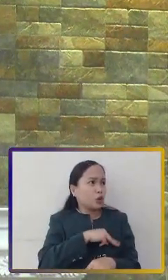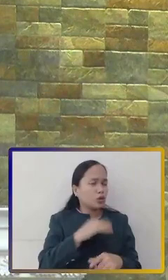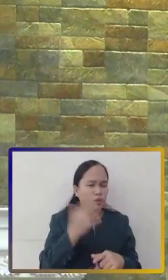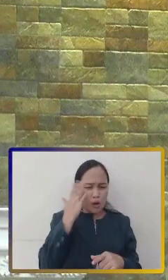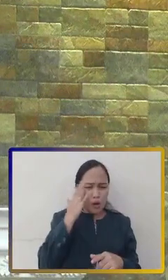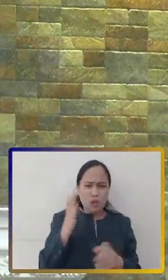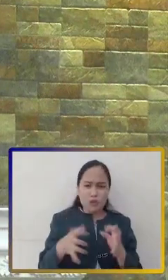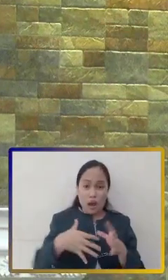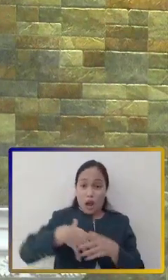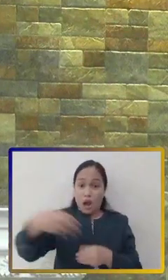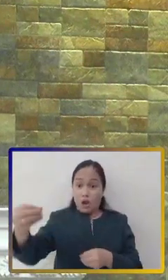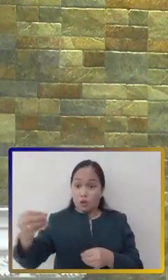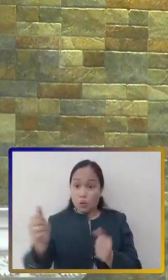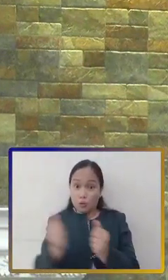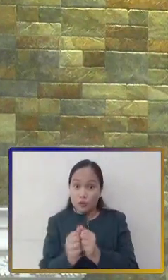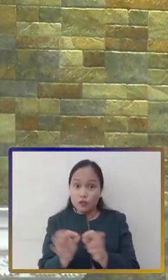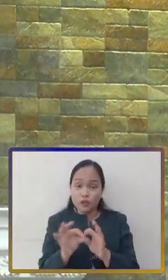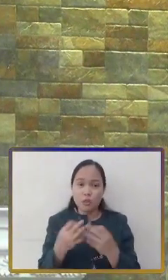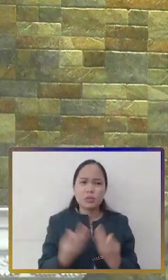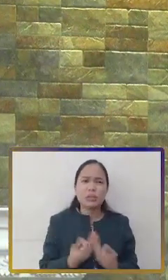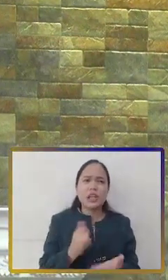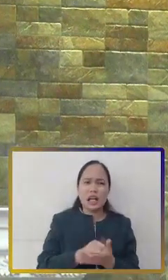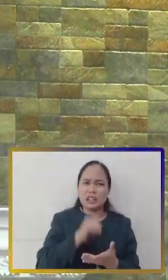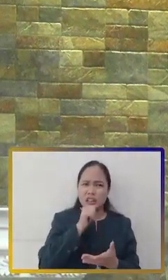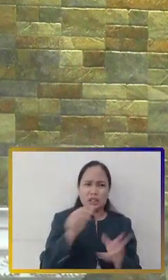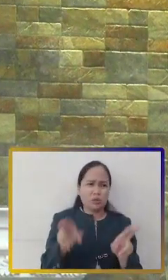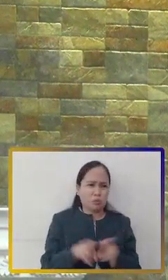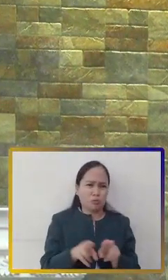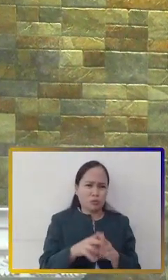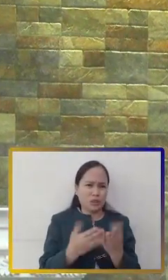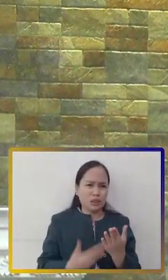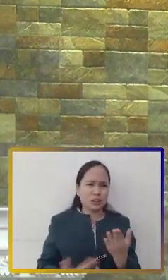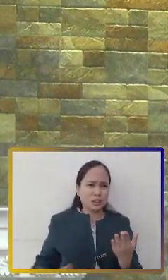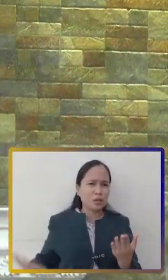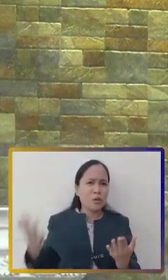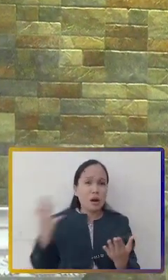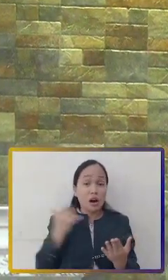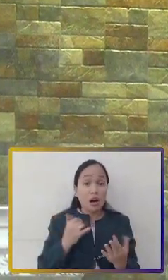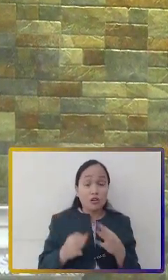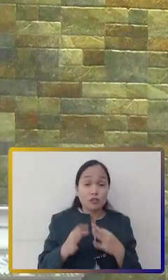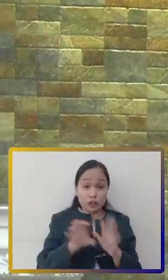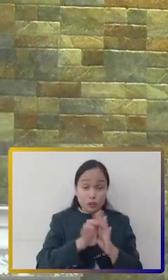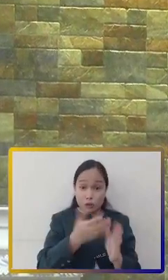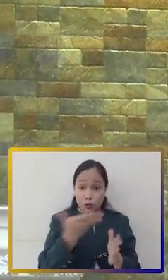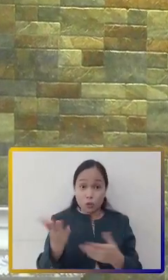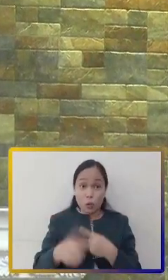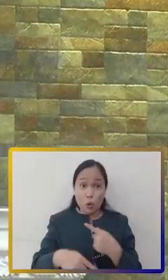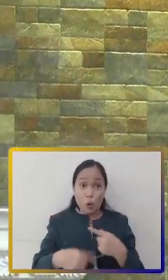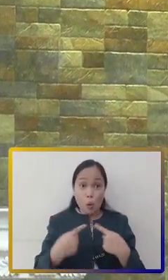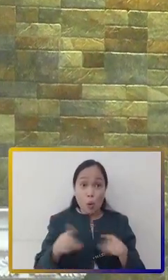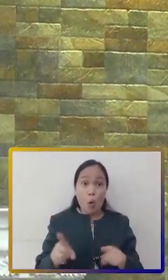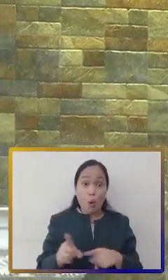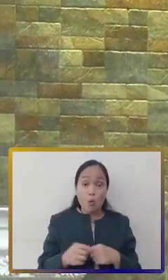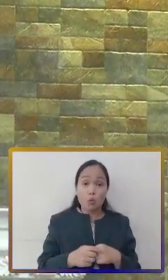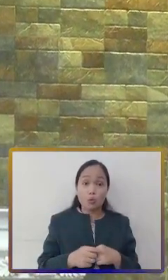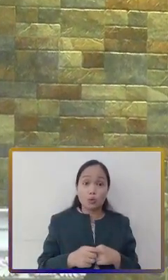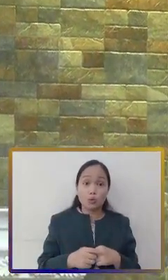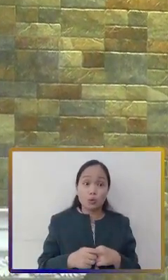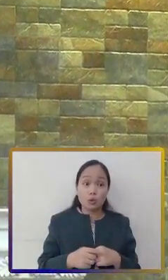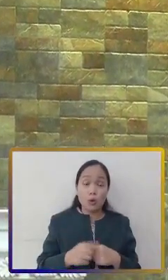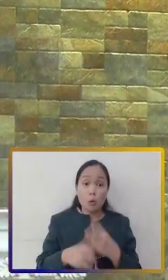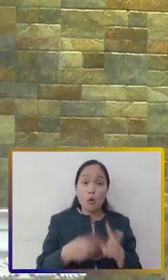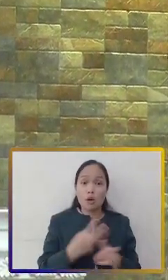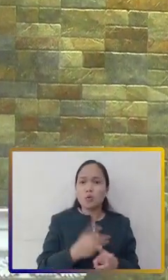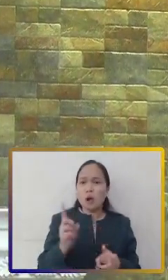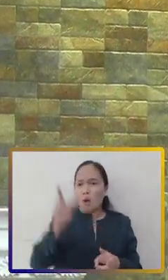nasa ministry with the family. That's not ordinary. Bakit? Pag pumunta ka sa mundo, hindi. Kung anong gusto ng tatay, iba rin yung gusto ng anak,